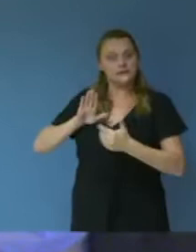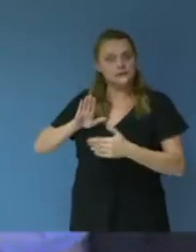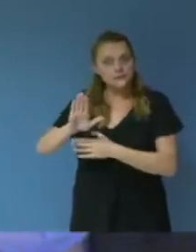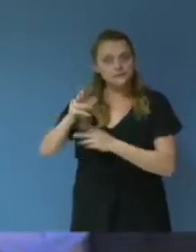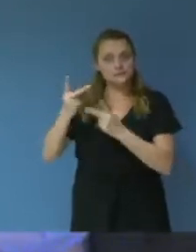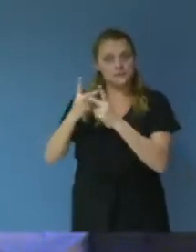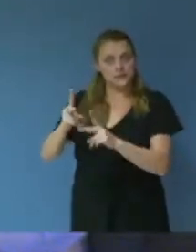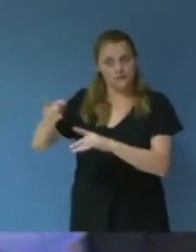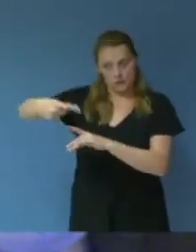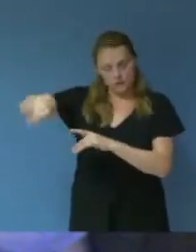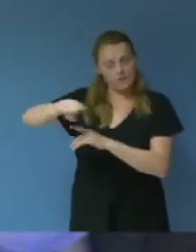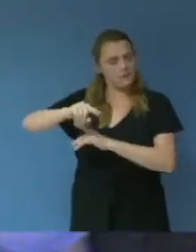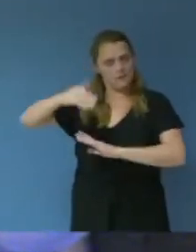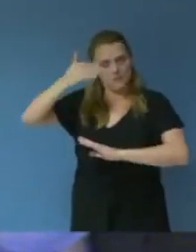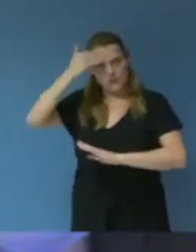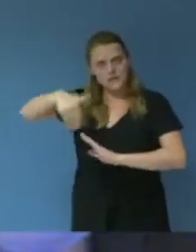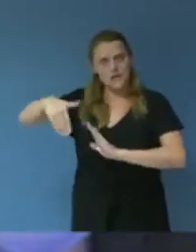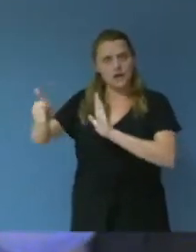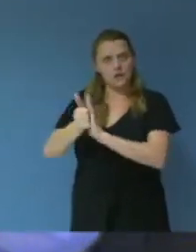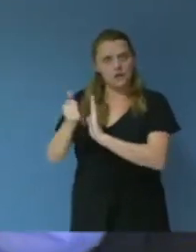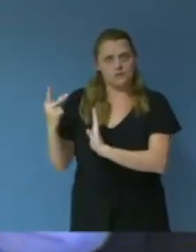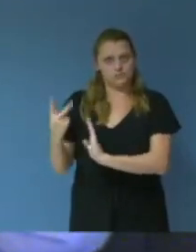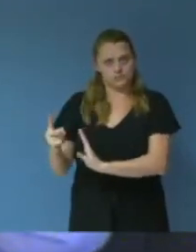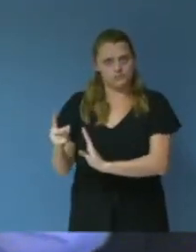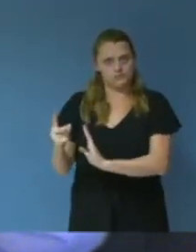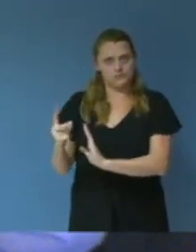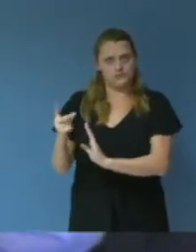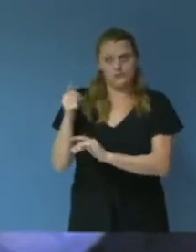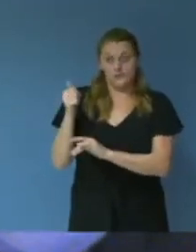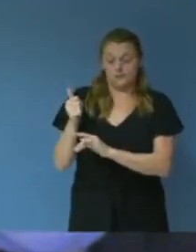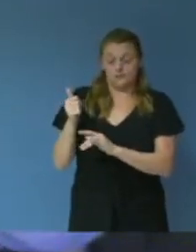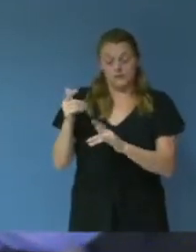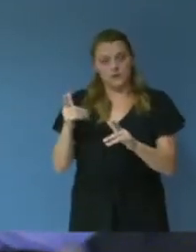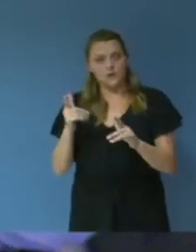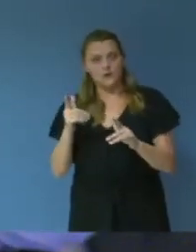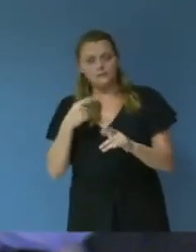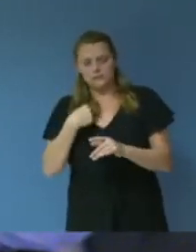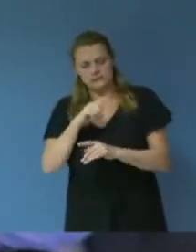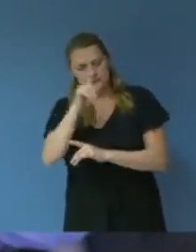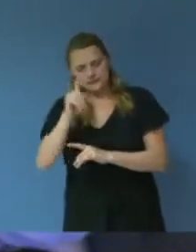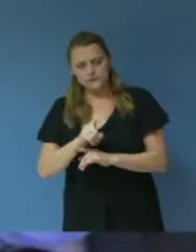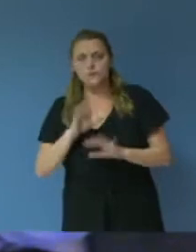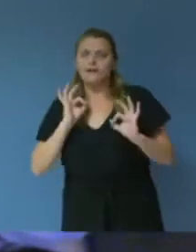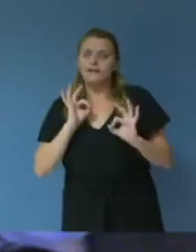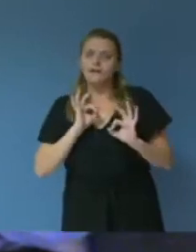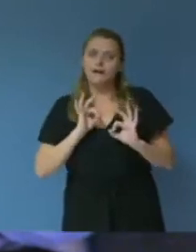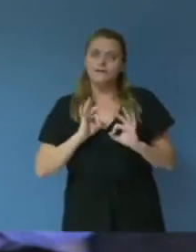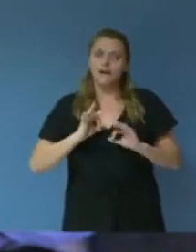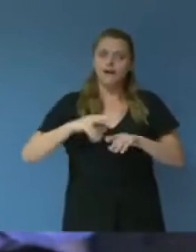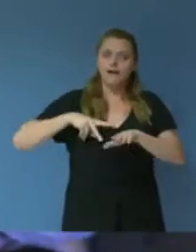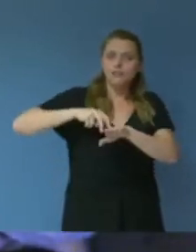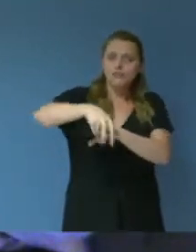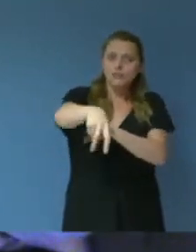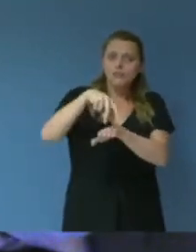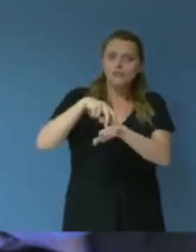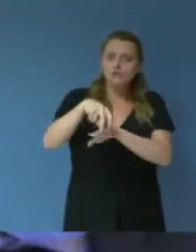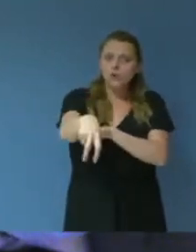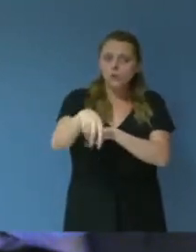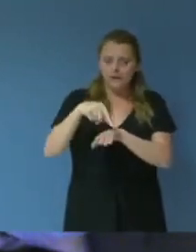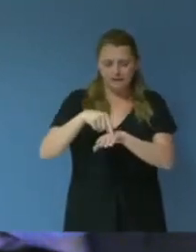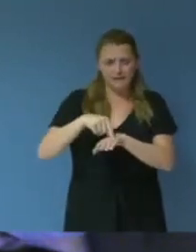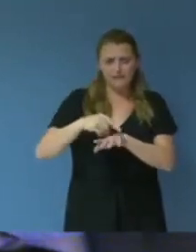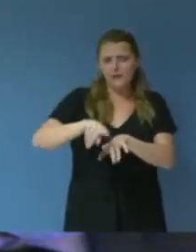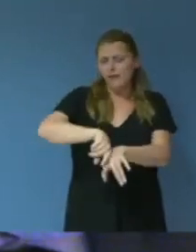m'expliquer comment on peut refaire des trottoirs qui ont été déformés depuis plusieurs années du